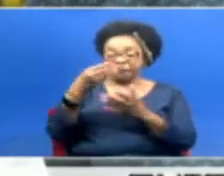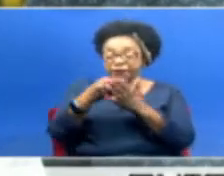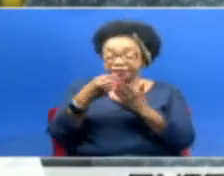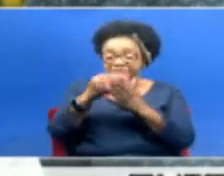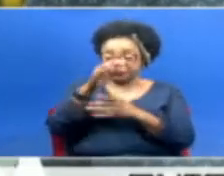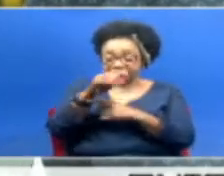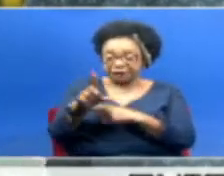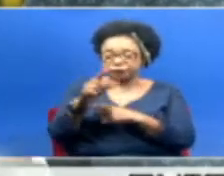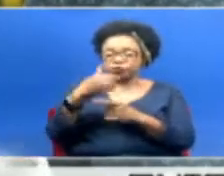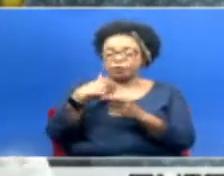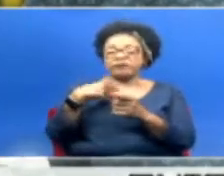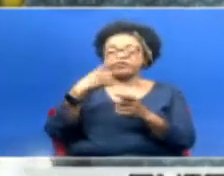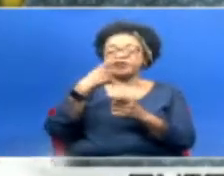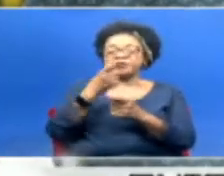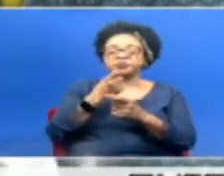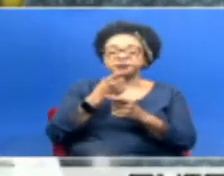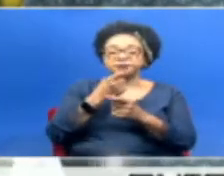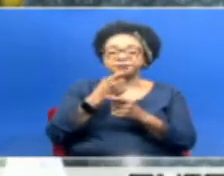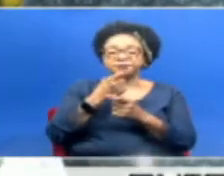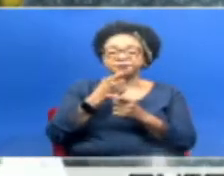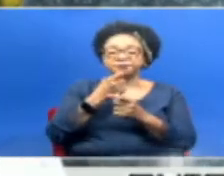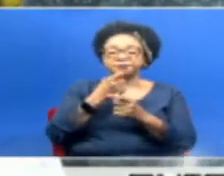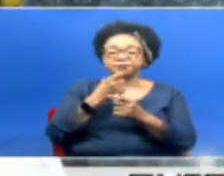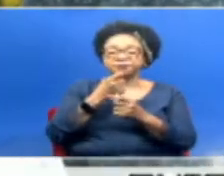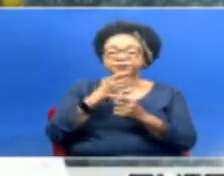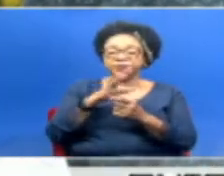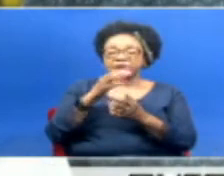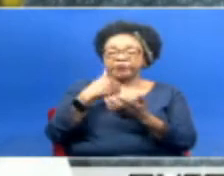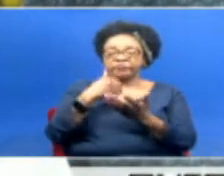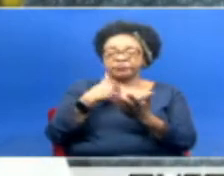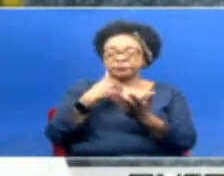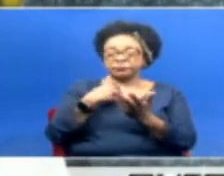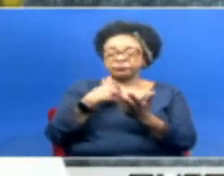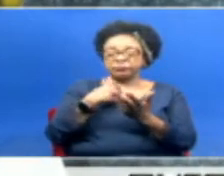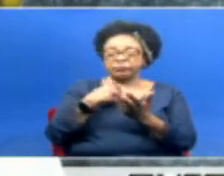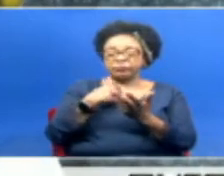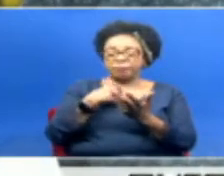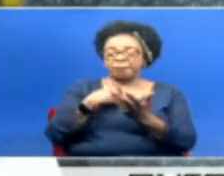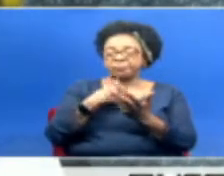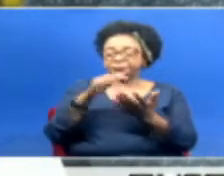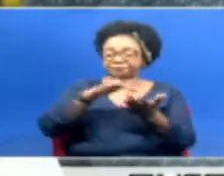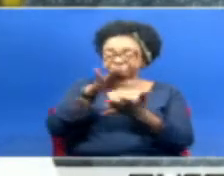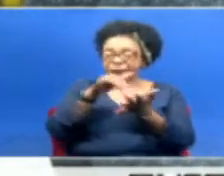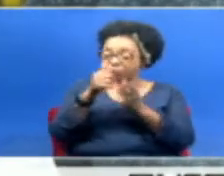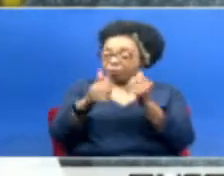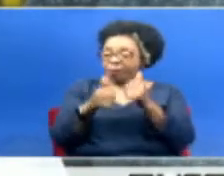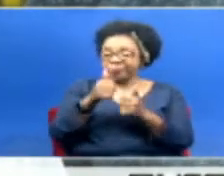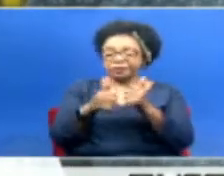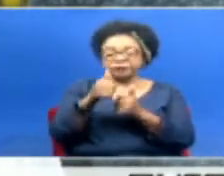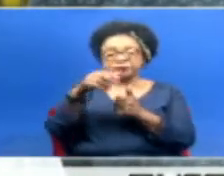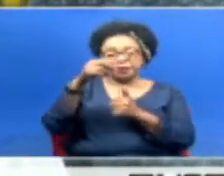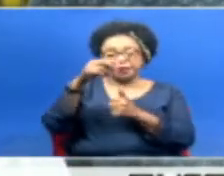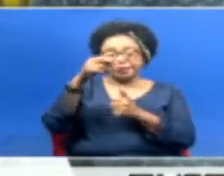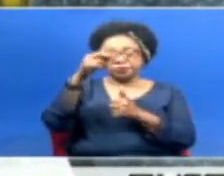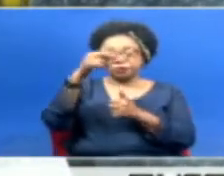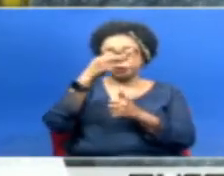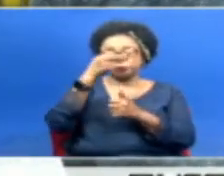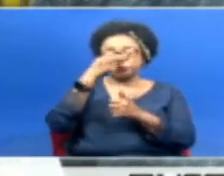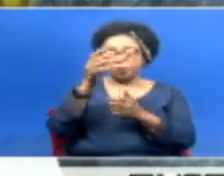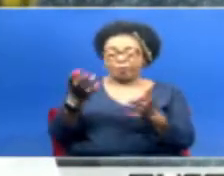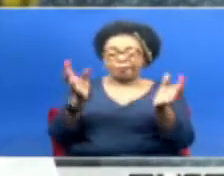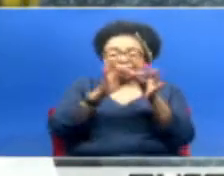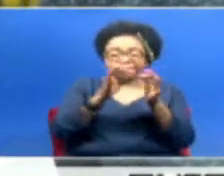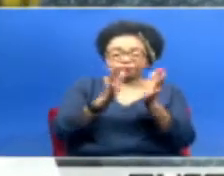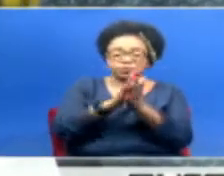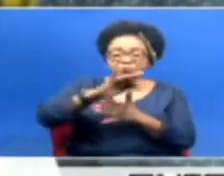miradi ya rais, tuko na aggregation centers ambazo rais anaushikana na county government, tuko na